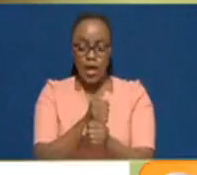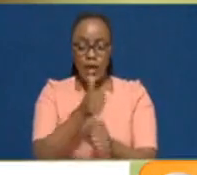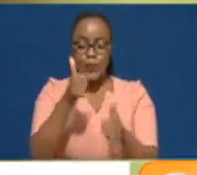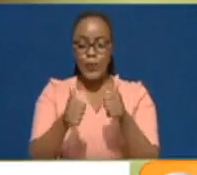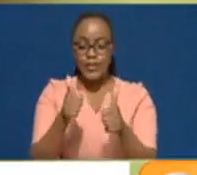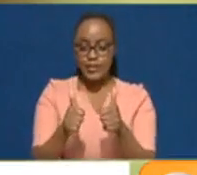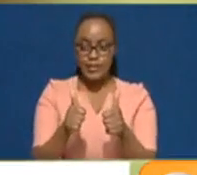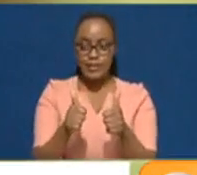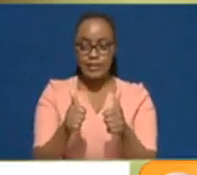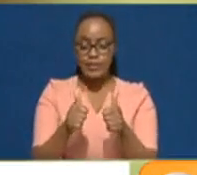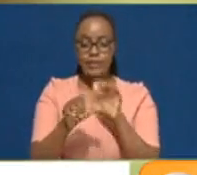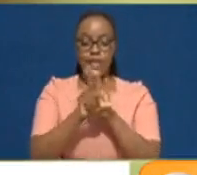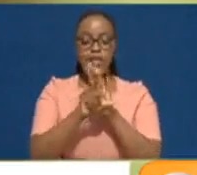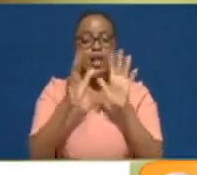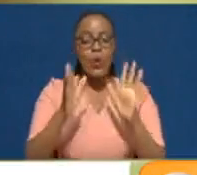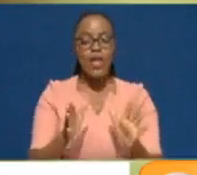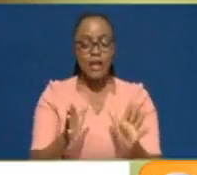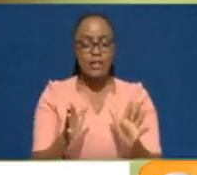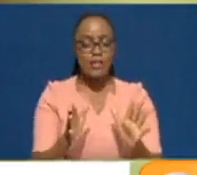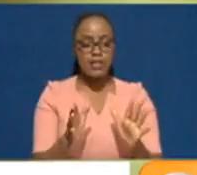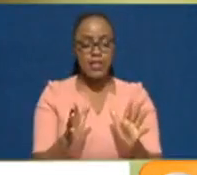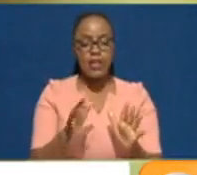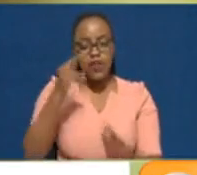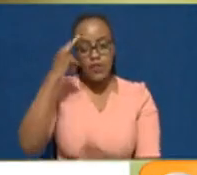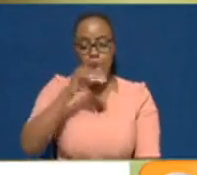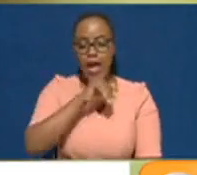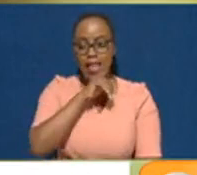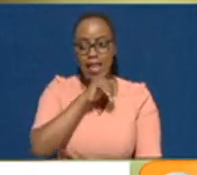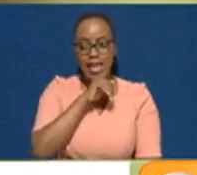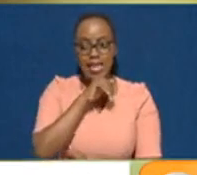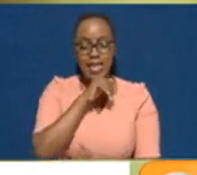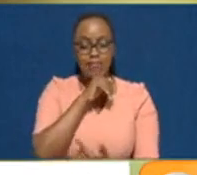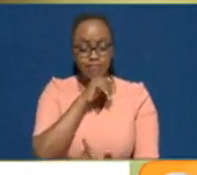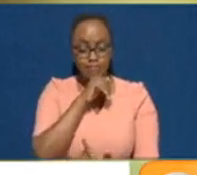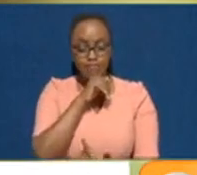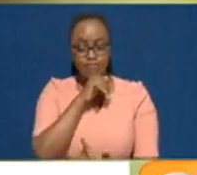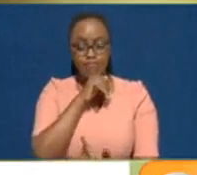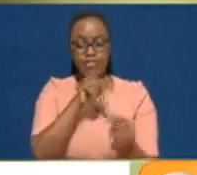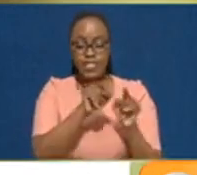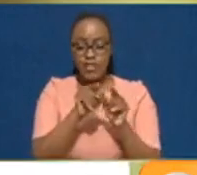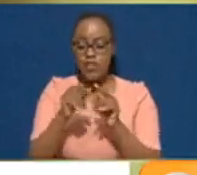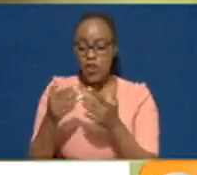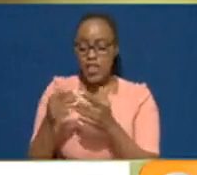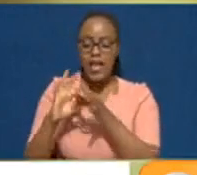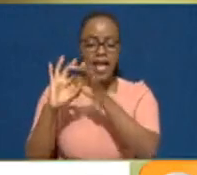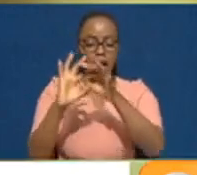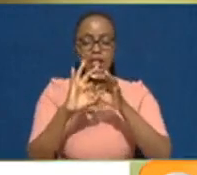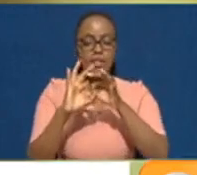ambao wakili wa Raila Amolo Odinga, akili wa